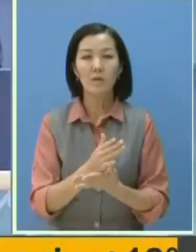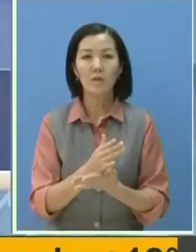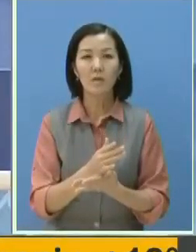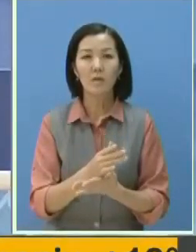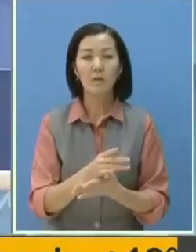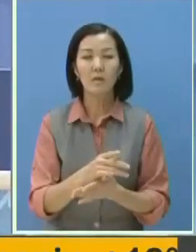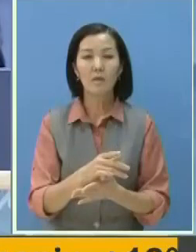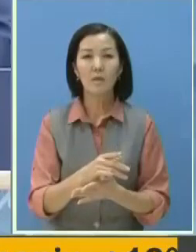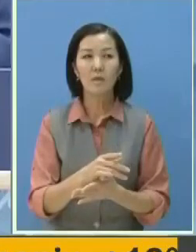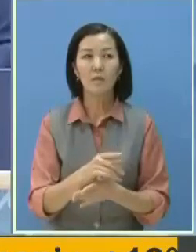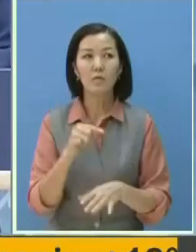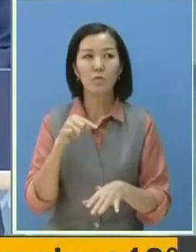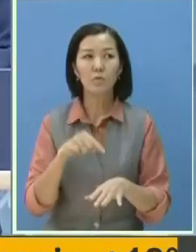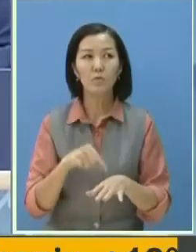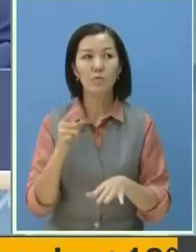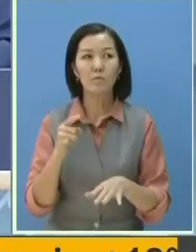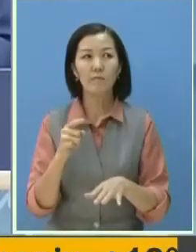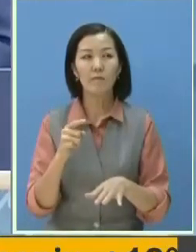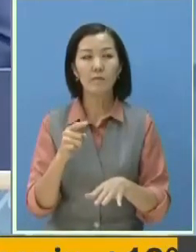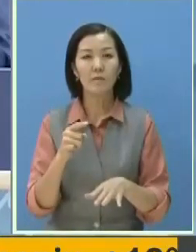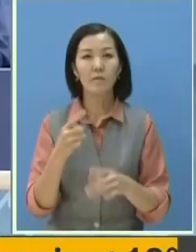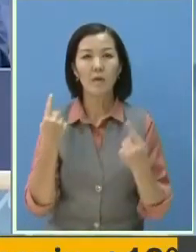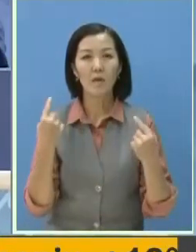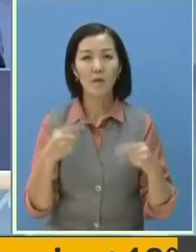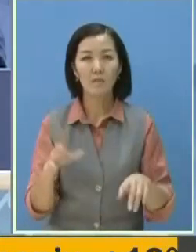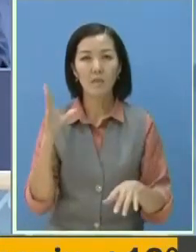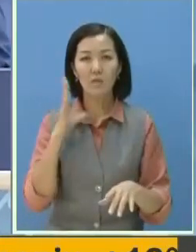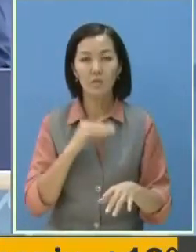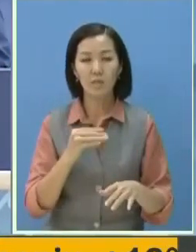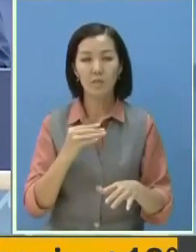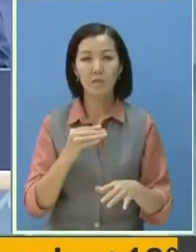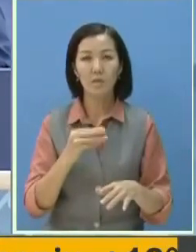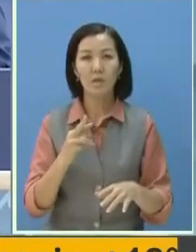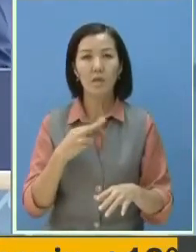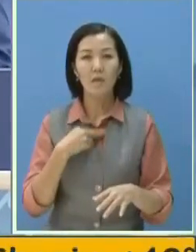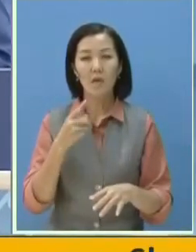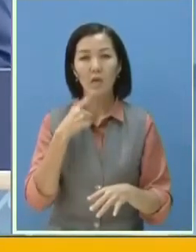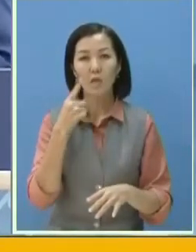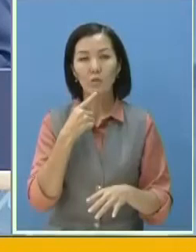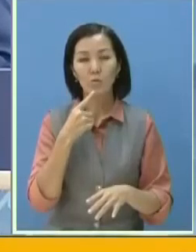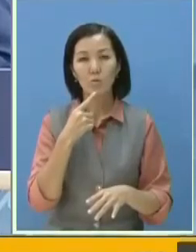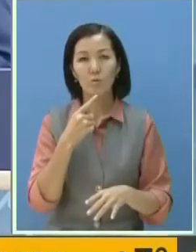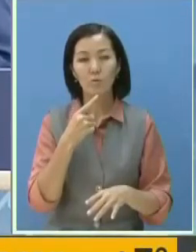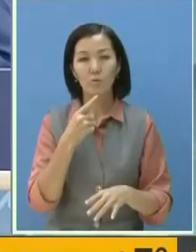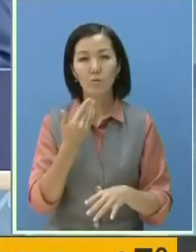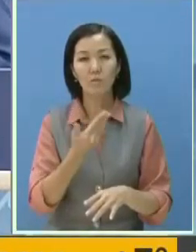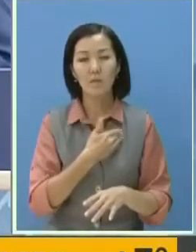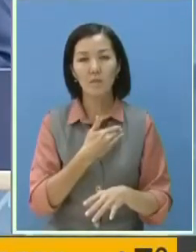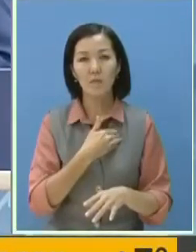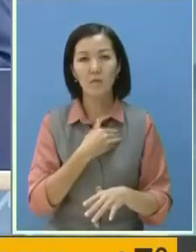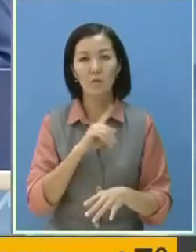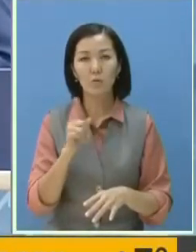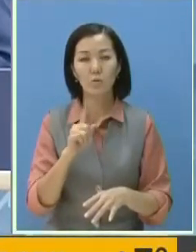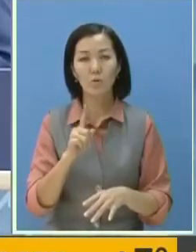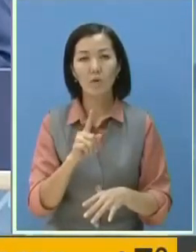да. Вакцины могут иметь осложнения. Я хочу сказать, что нет еще ни одной таблетки, ни